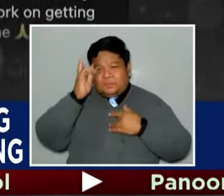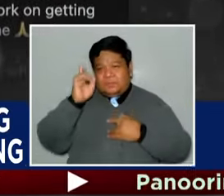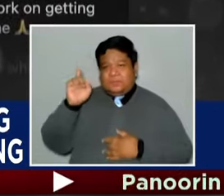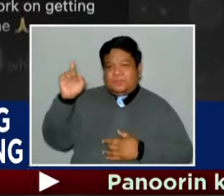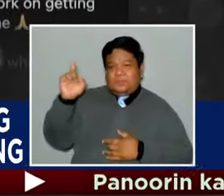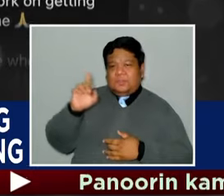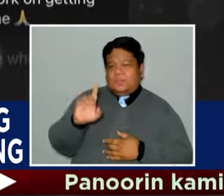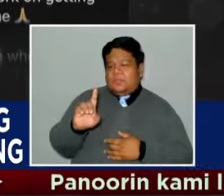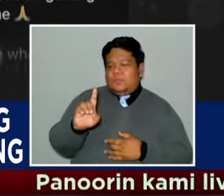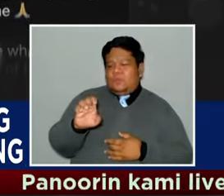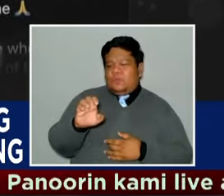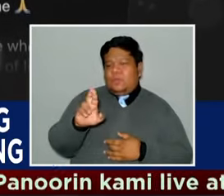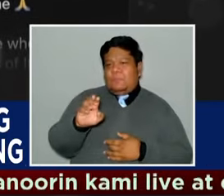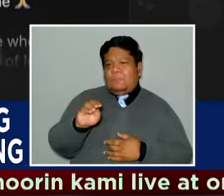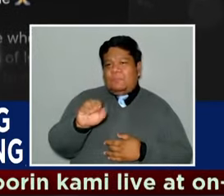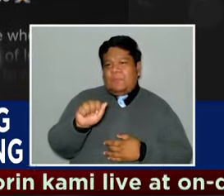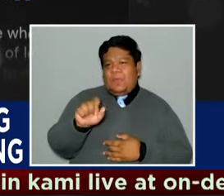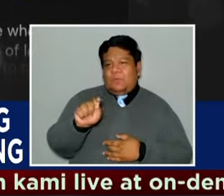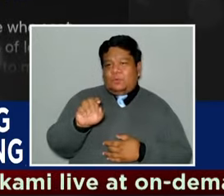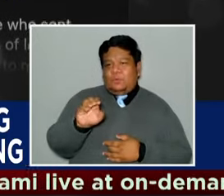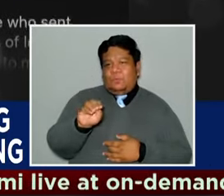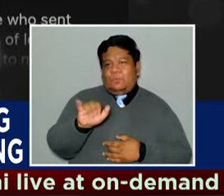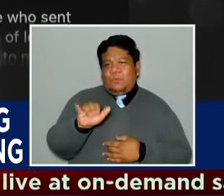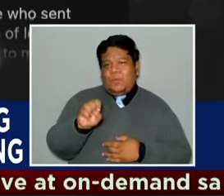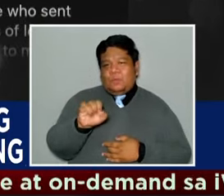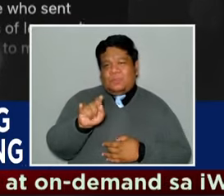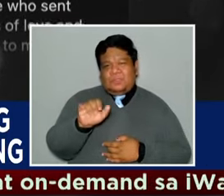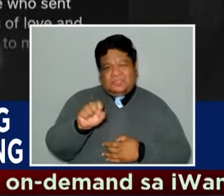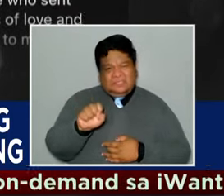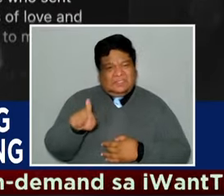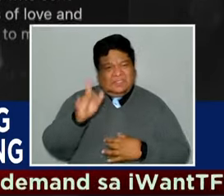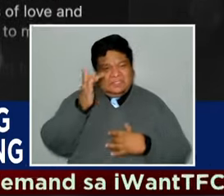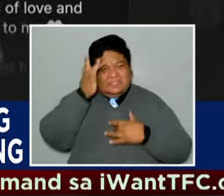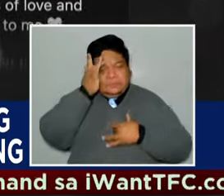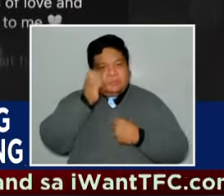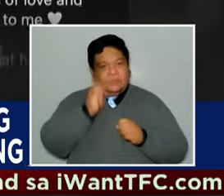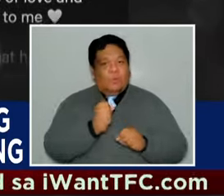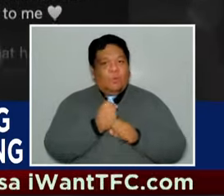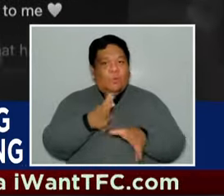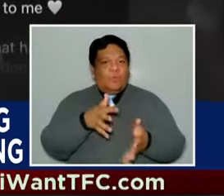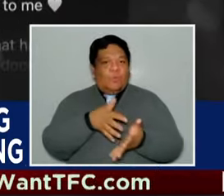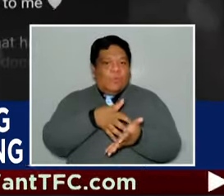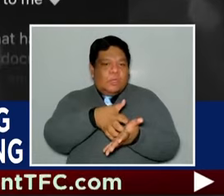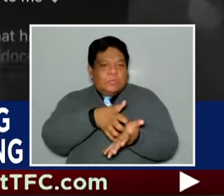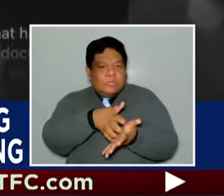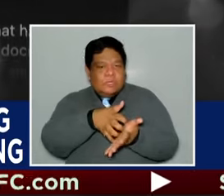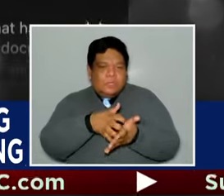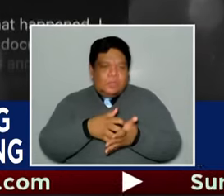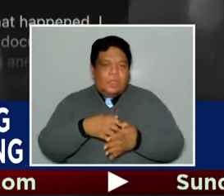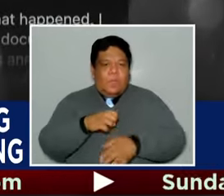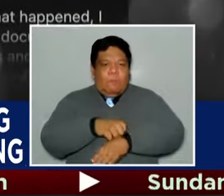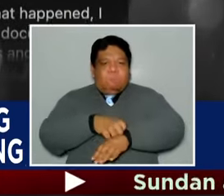di pangkaraniwang autoimmune disease na nakakapanghina at nagdudulot ng pamamaga ng muscles.